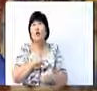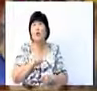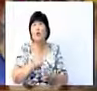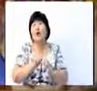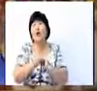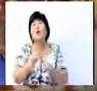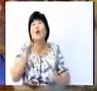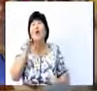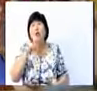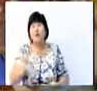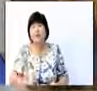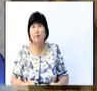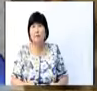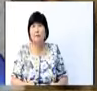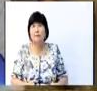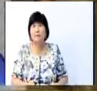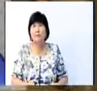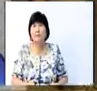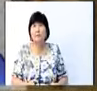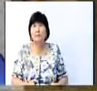обмена опытом.